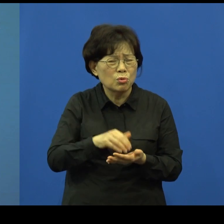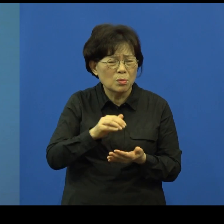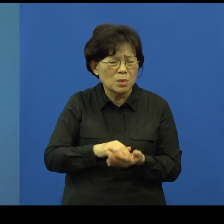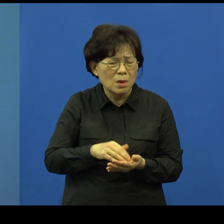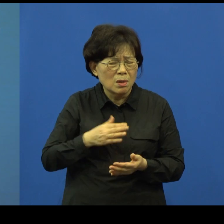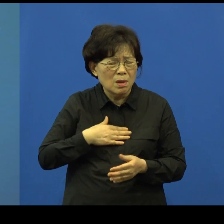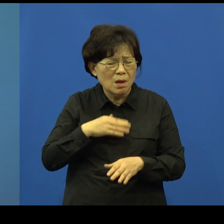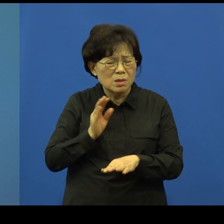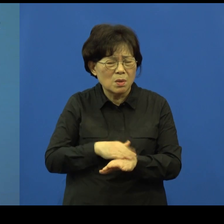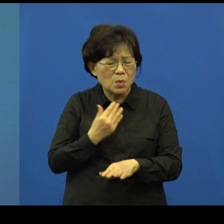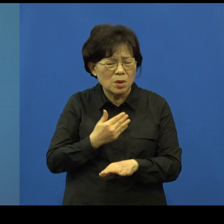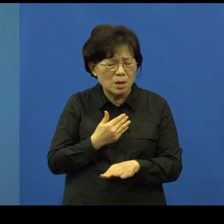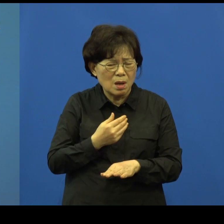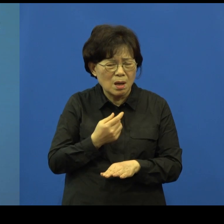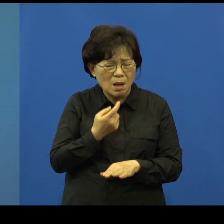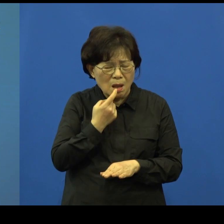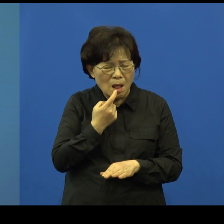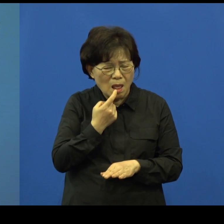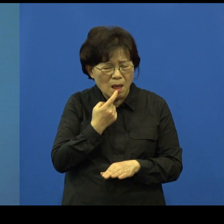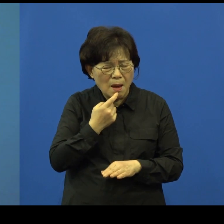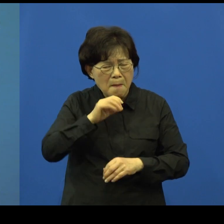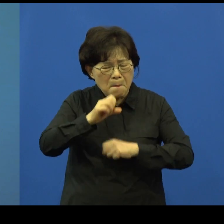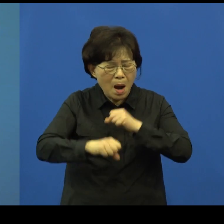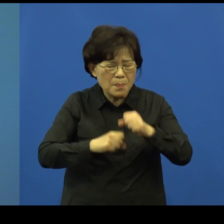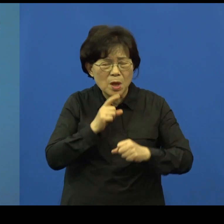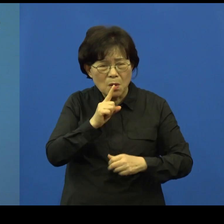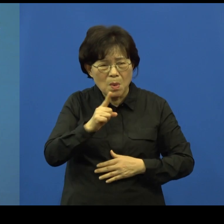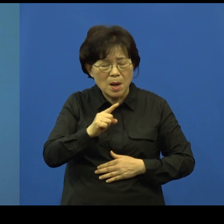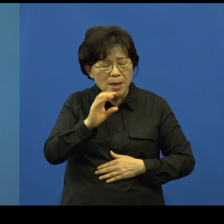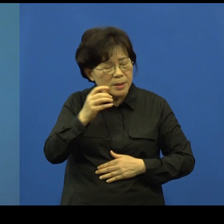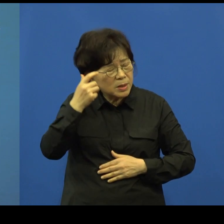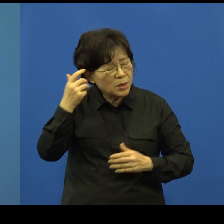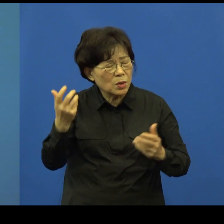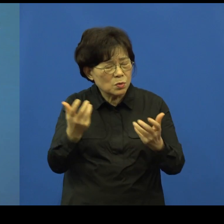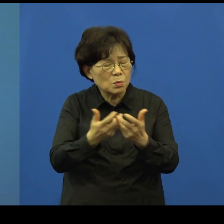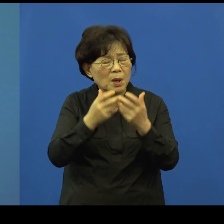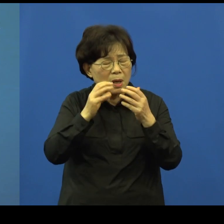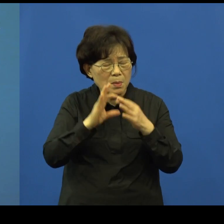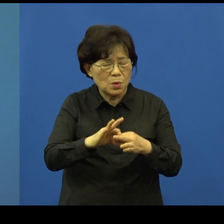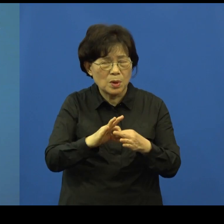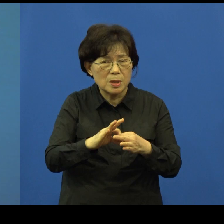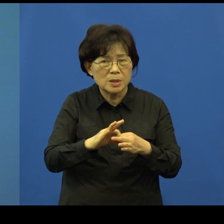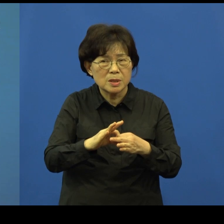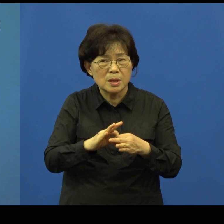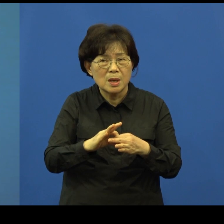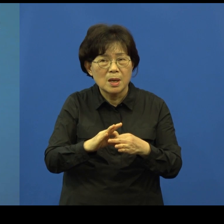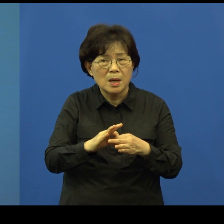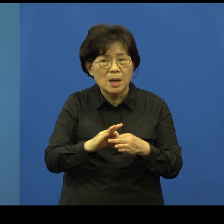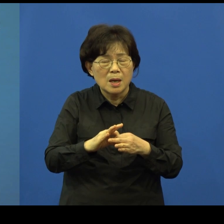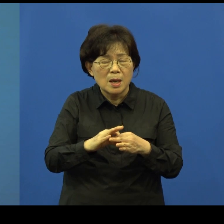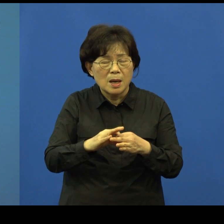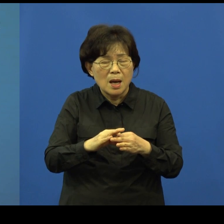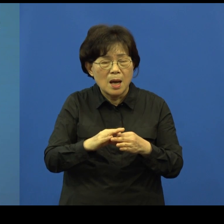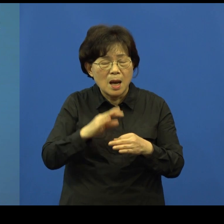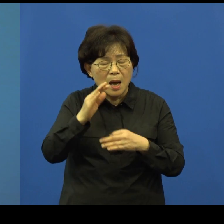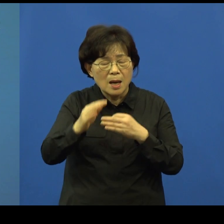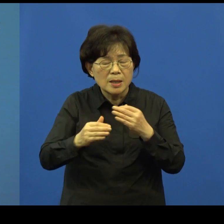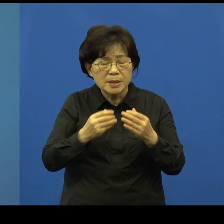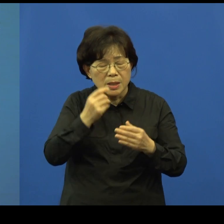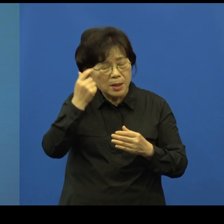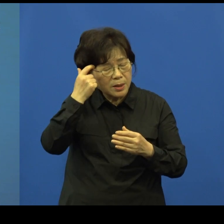이 혀를 무방비로 내버려두면 안 돼요. 성령의 충만함을 통하여 우리 성령께서 내 혀를 다스려